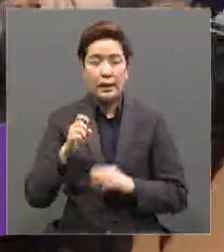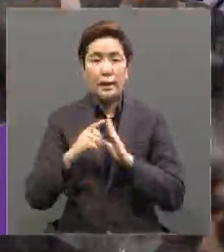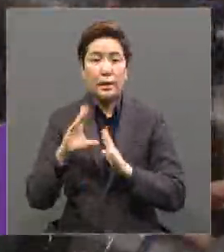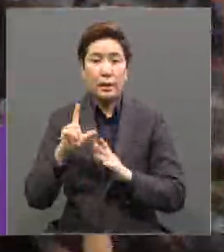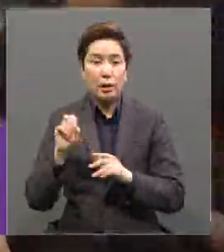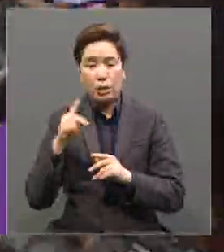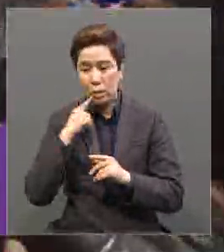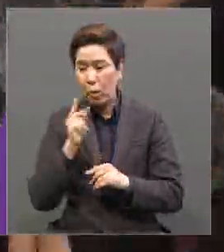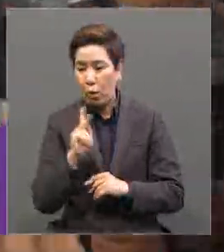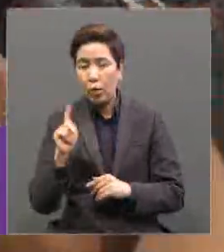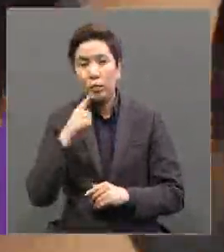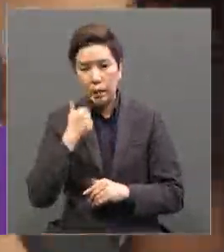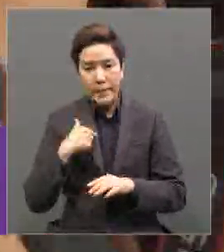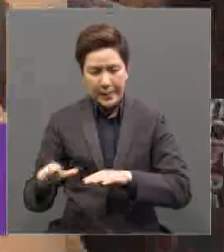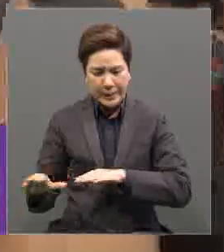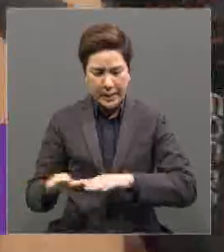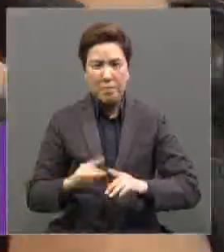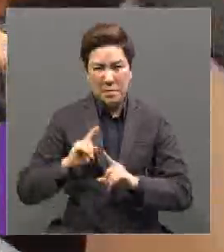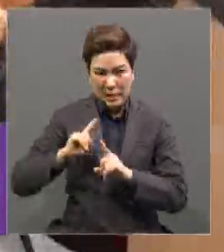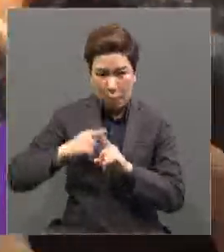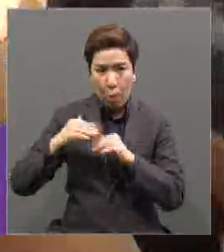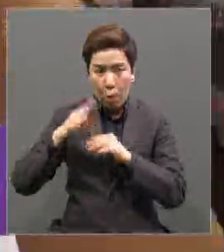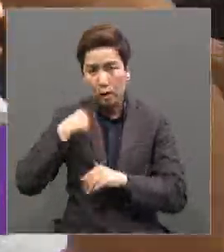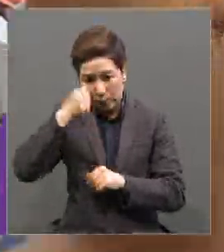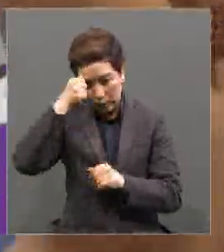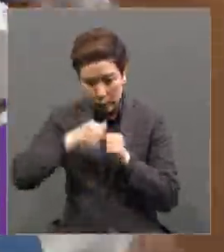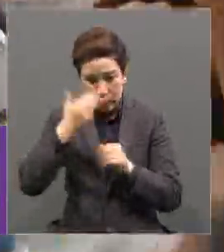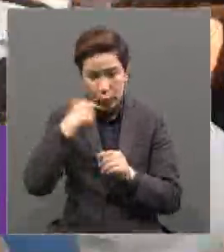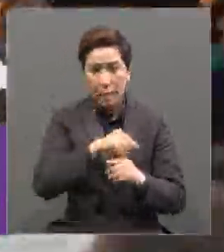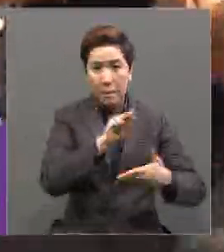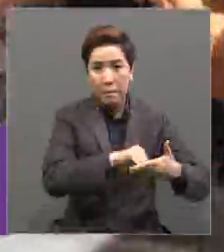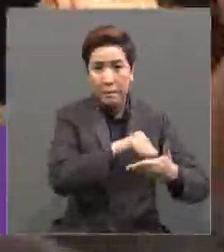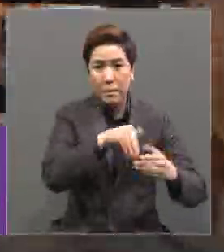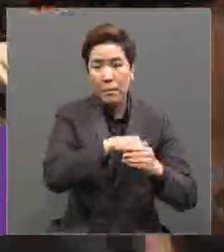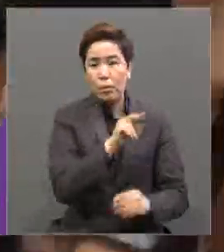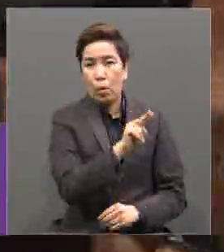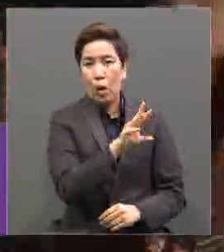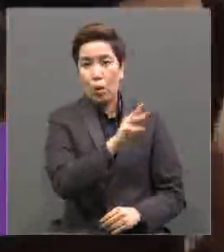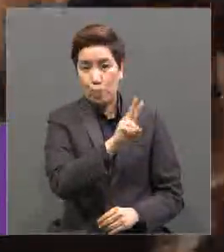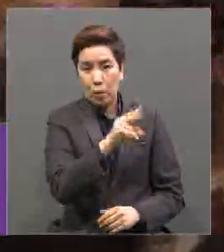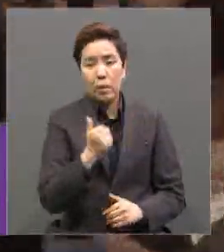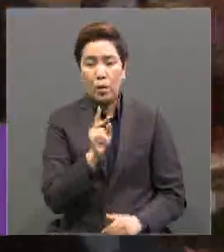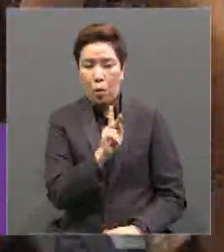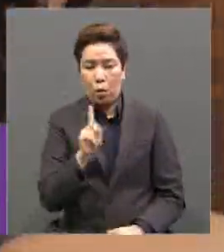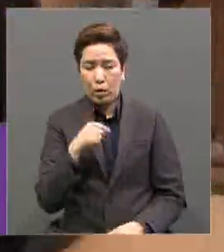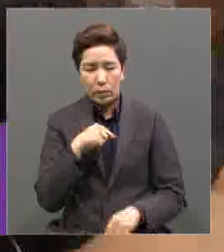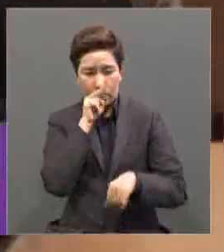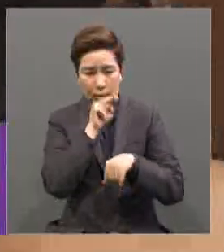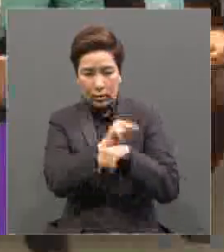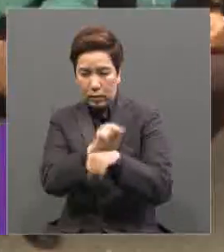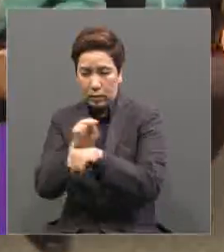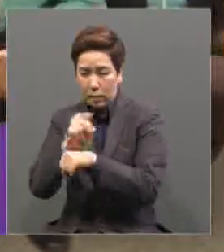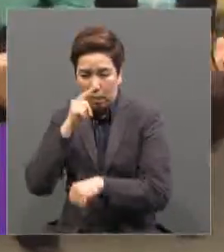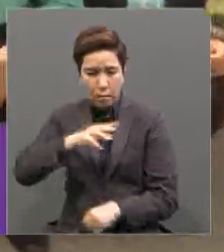อกว่าเจ้าหน้าที่ได้เตรียมความพร้อมมาเดือนเศษโดยถอดบทเรียนจากการเลือกตั้งเมื่อปี62และกกต.แต่ละคนได้สังเกตการเลือกตั้งในพื้น